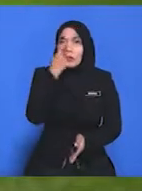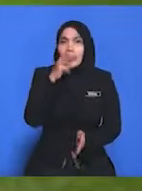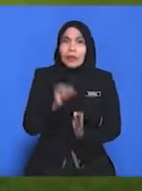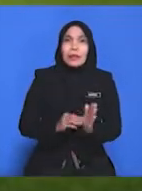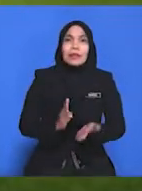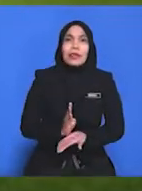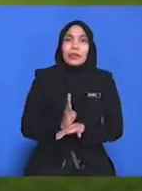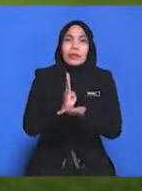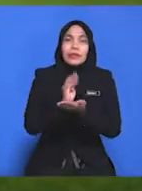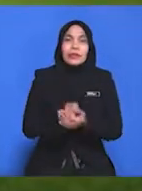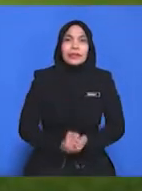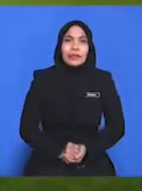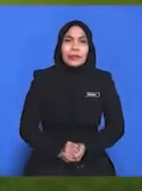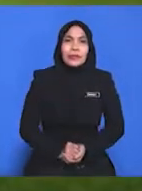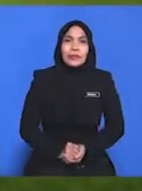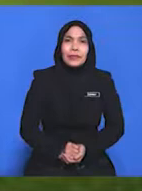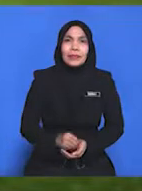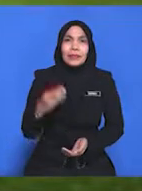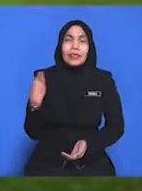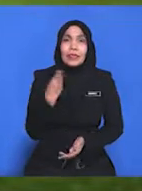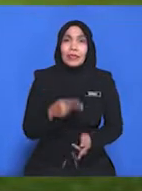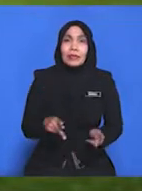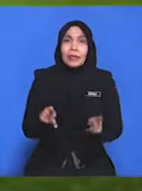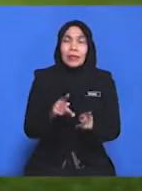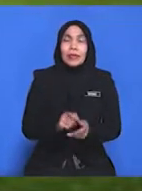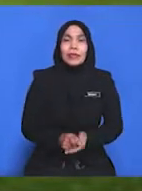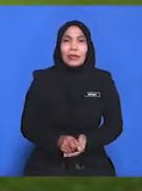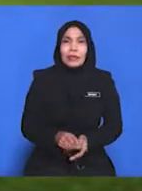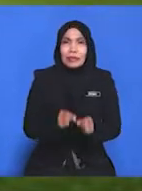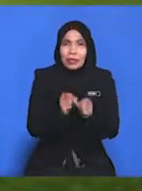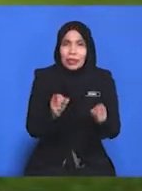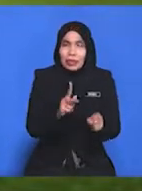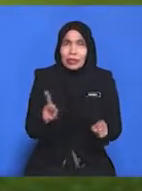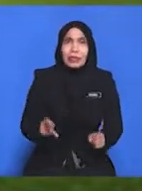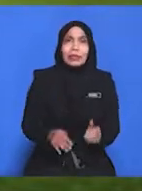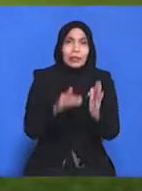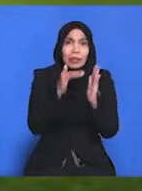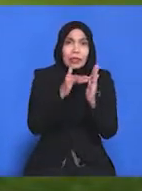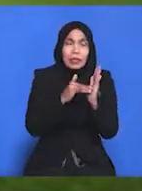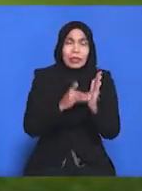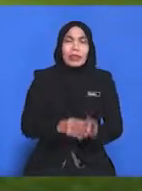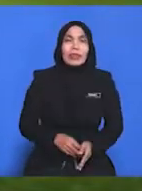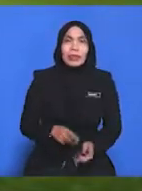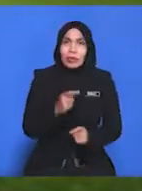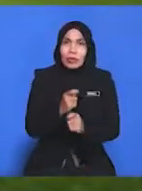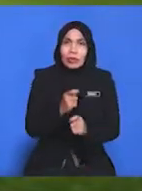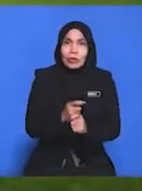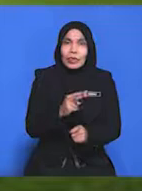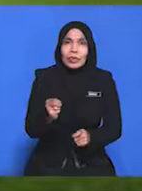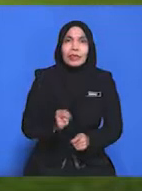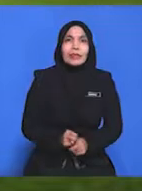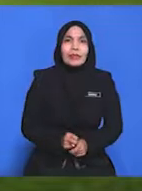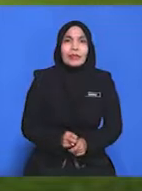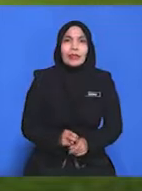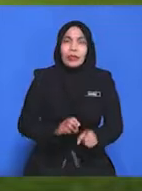sebagainya. Kita perlu sediakan satu senarai tugasan yang perlu dilaksanakan supaya kita dapat mengenal